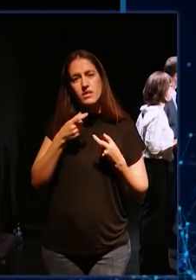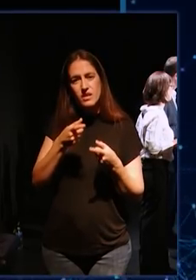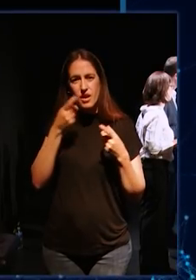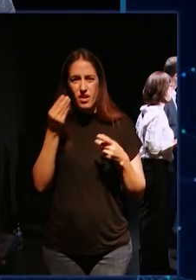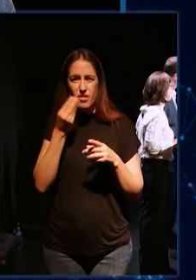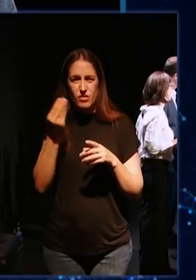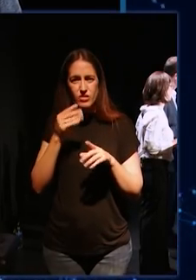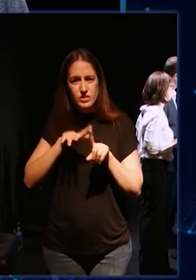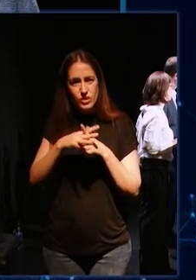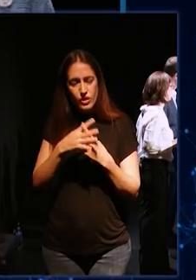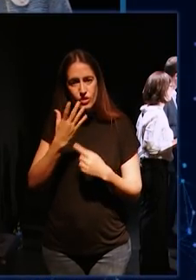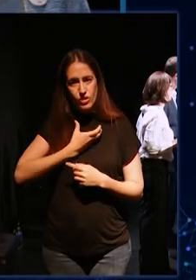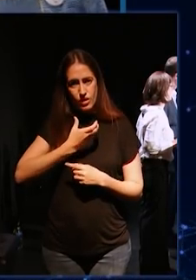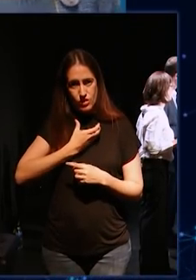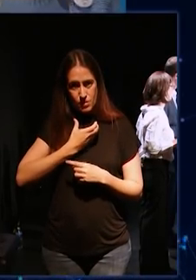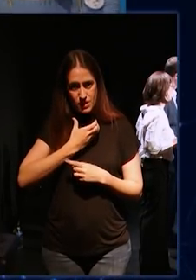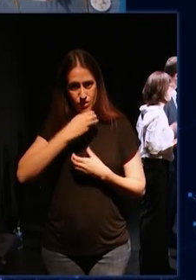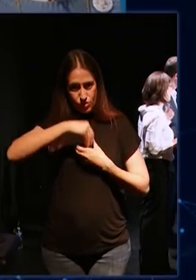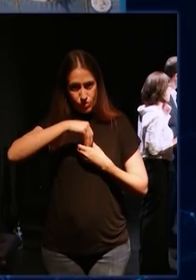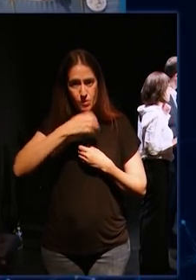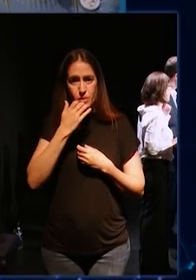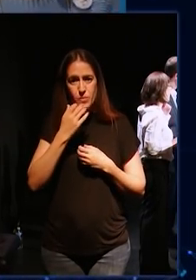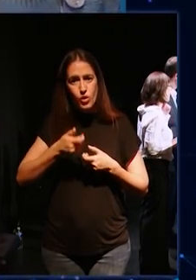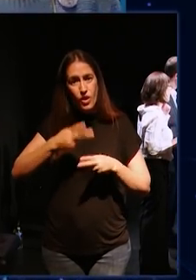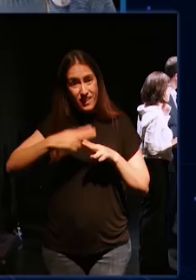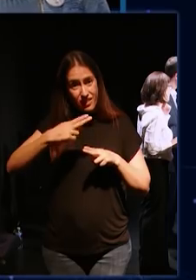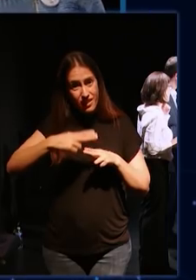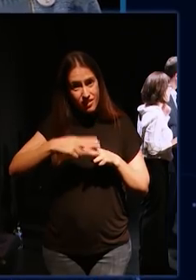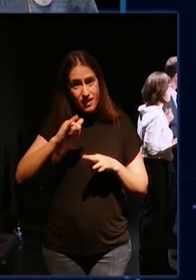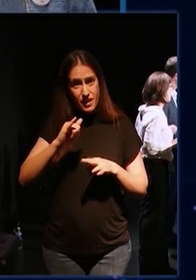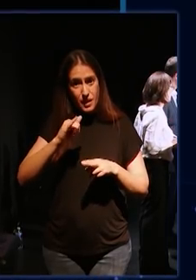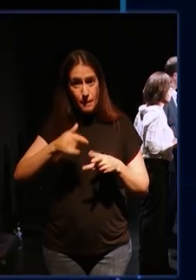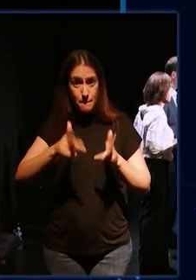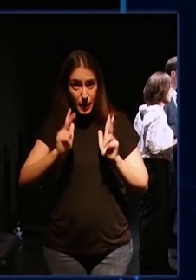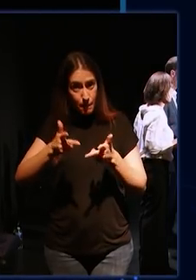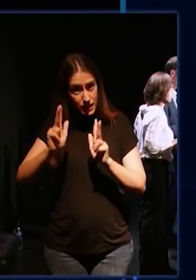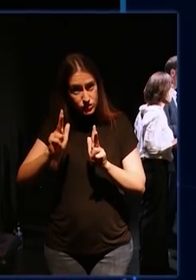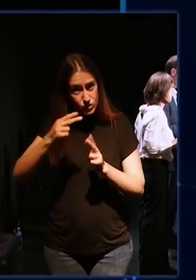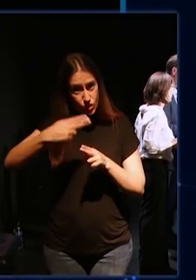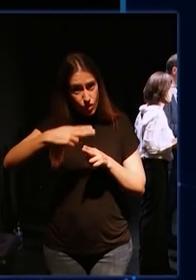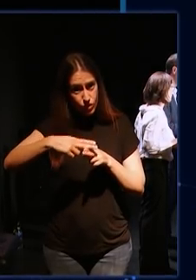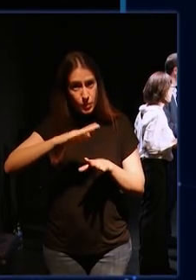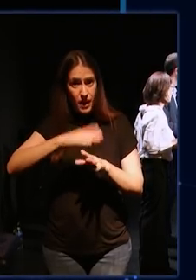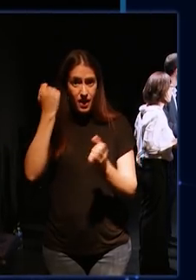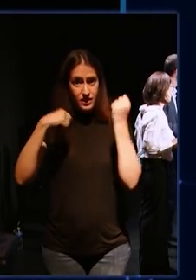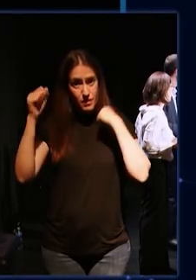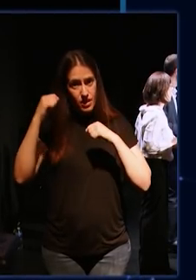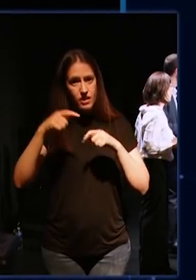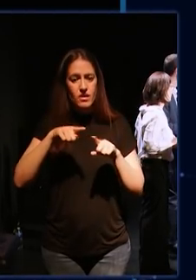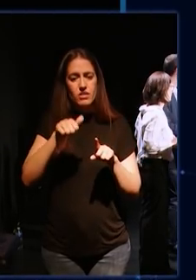l'Ajuntament, com agilitant les concessions de llicències i permisos d'activitats i